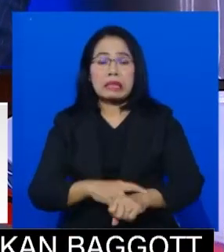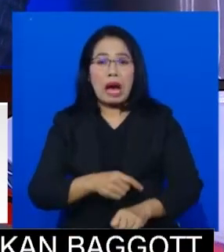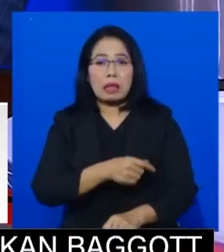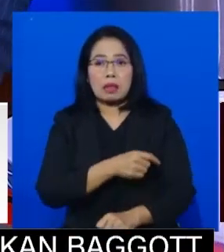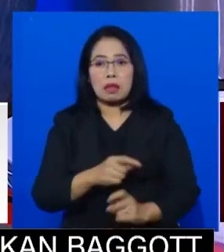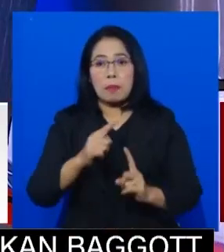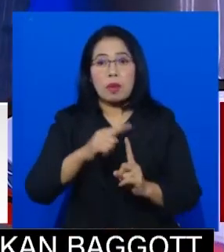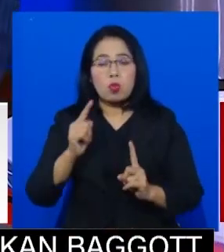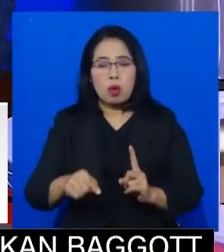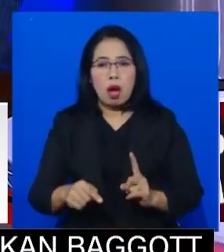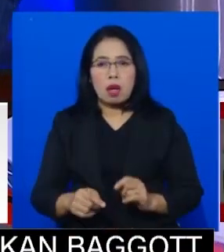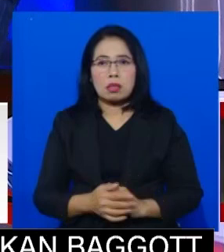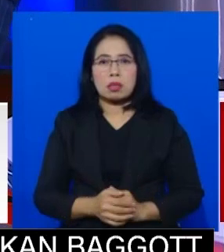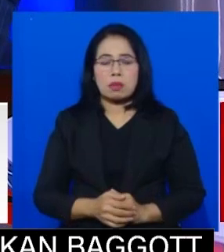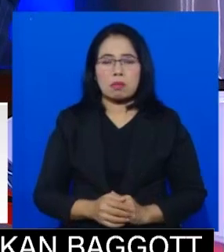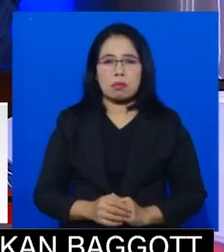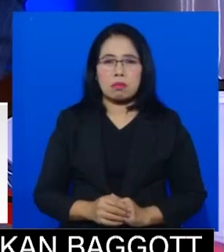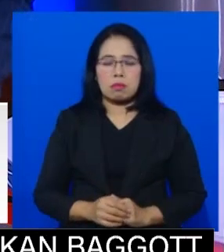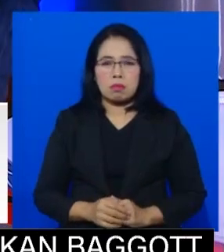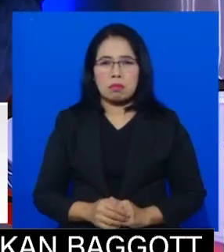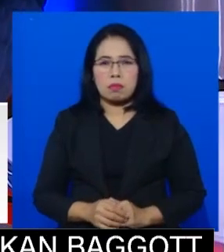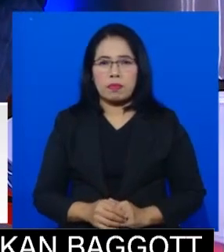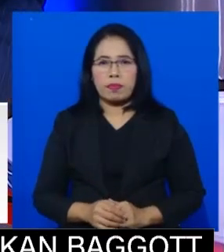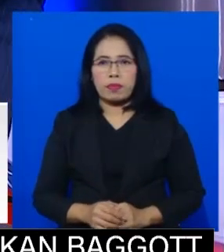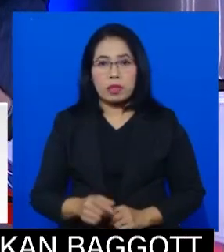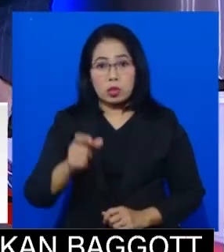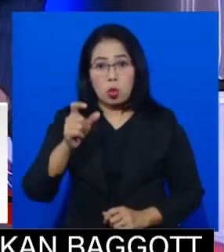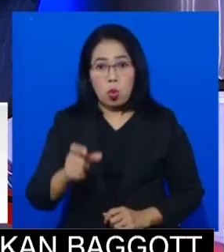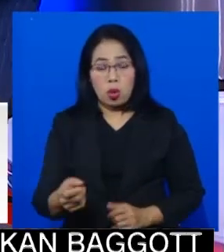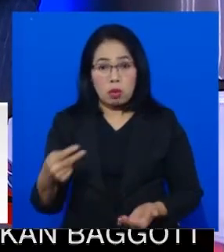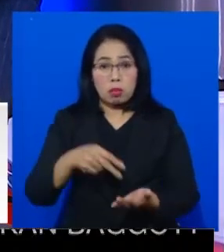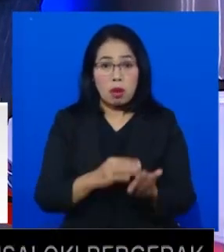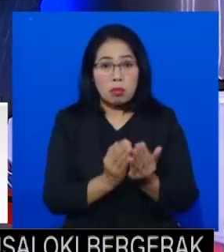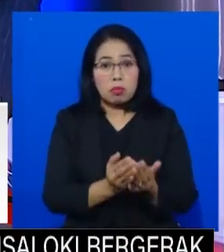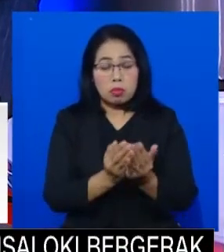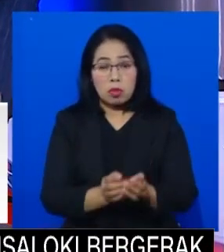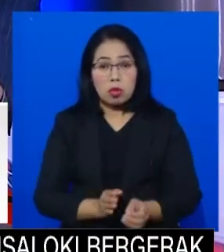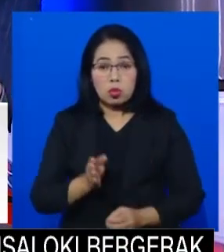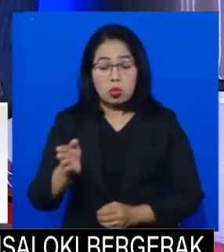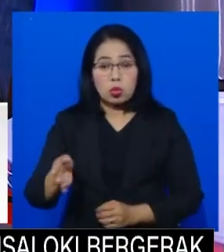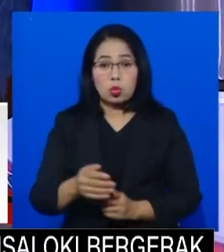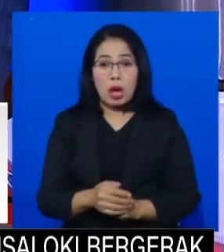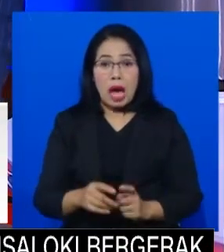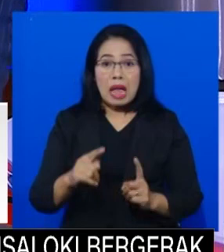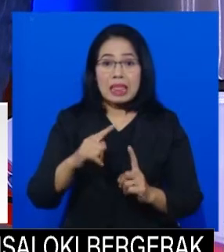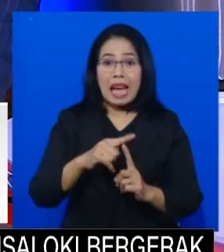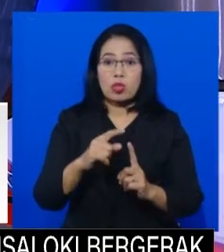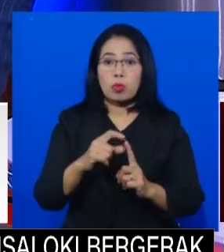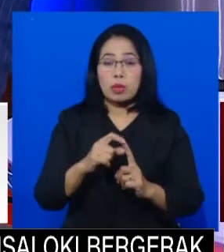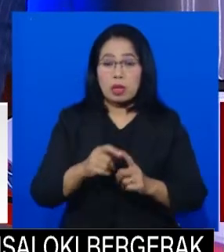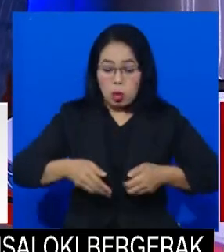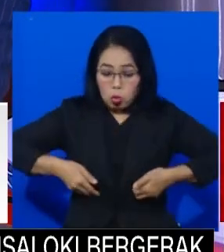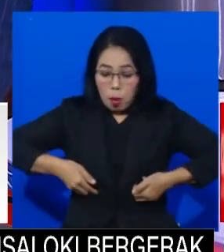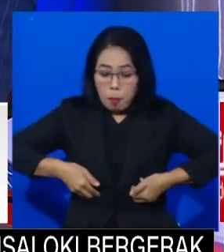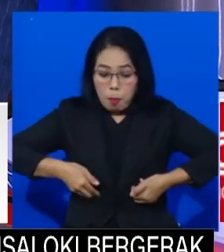itu tidak sempat dirujuk ke rumah sakit, seorang penumpang kapal feri dari Anambas tujuan Tanjung Pinang, Kepulauan Riau, melahirkan di